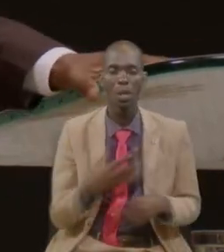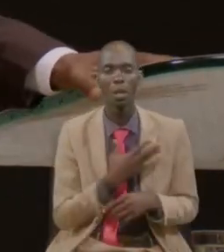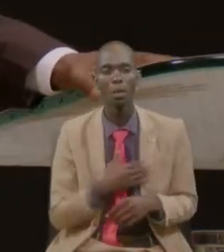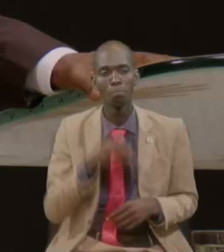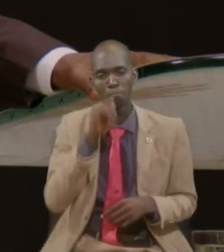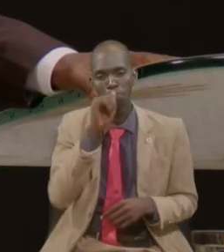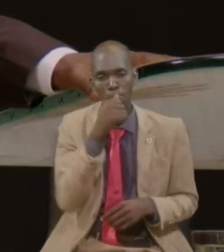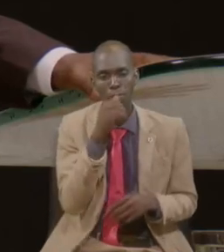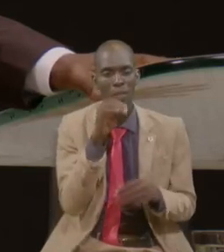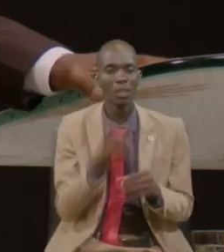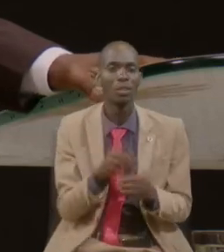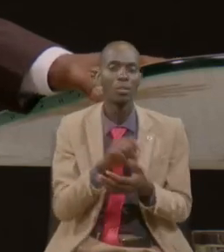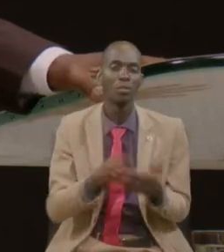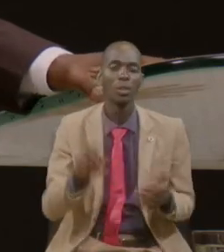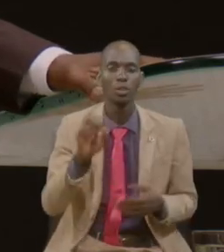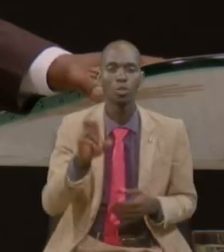Verset